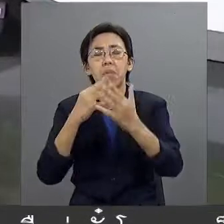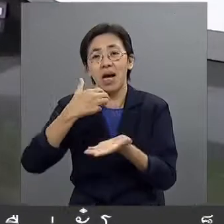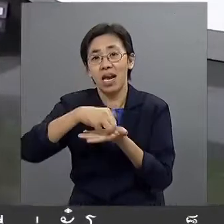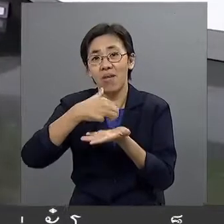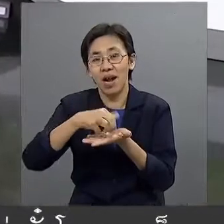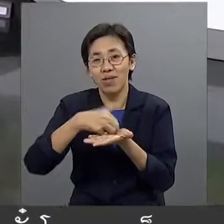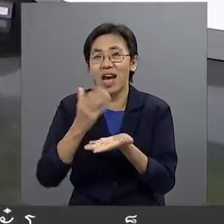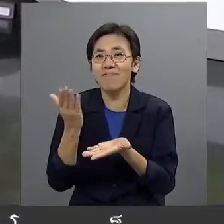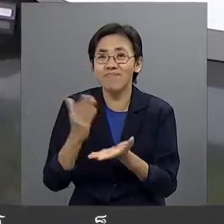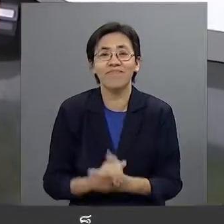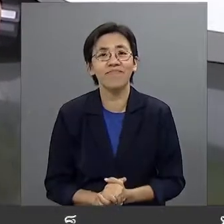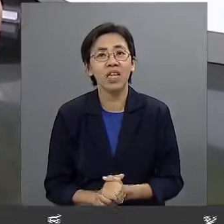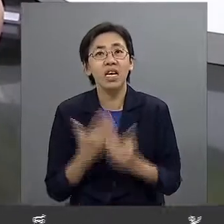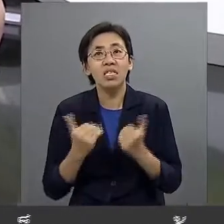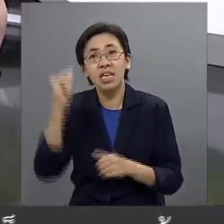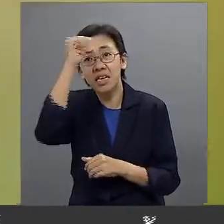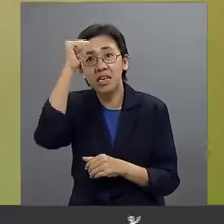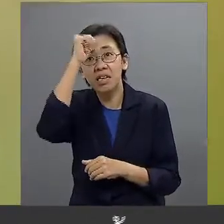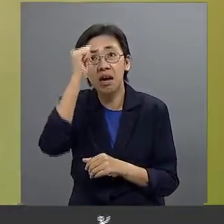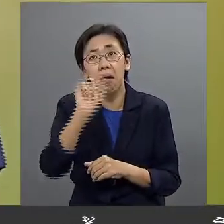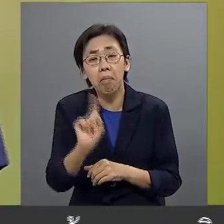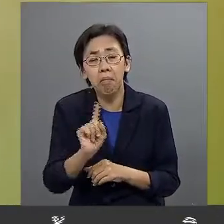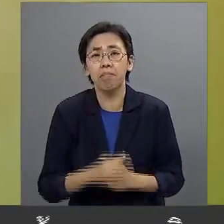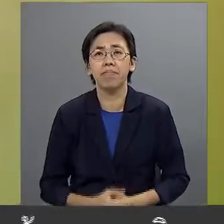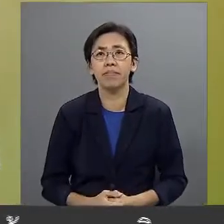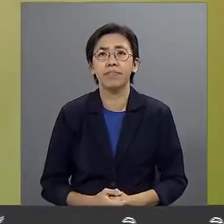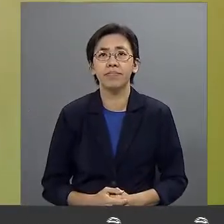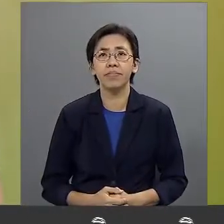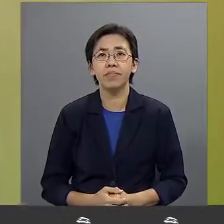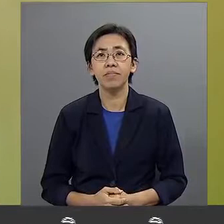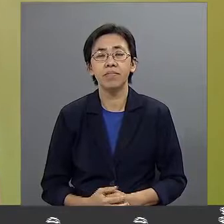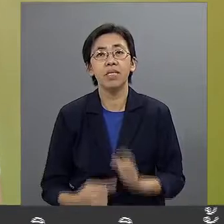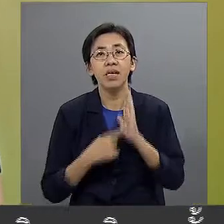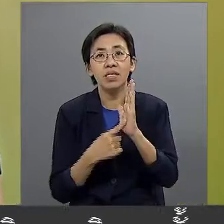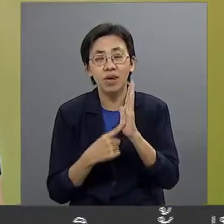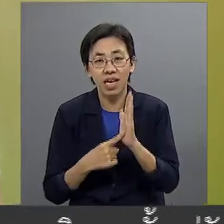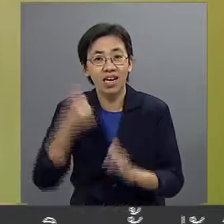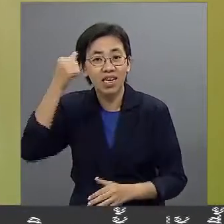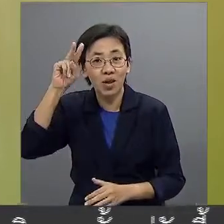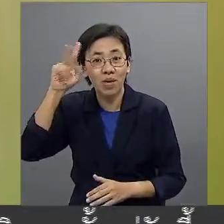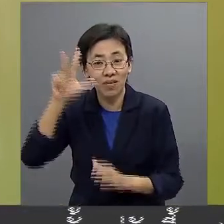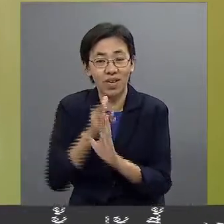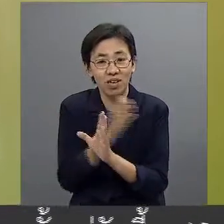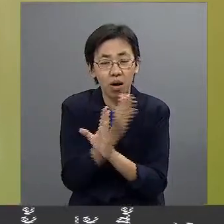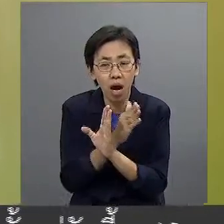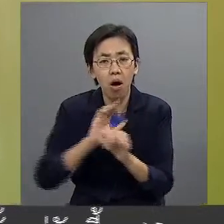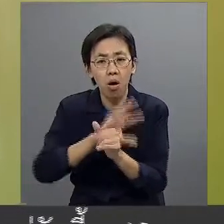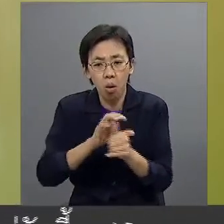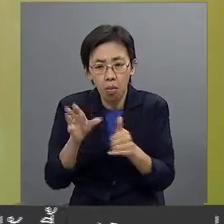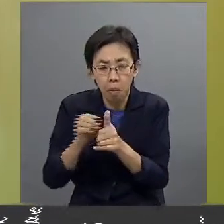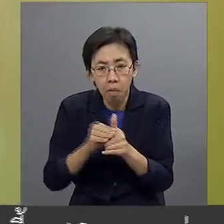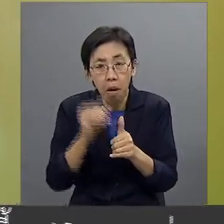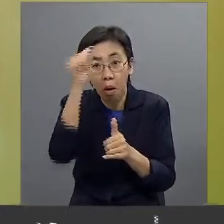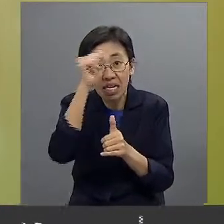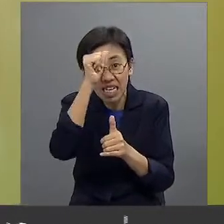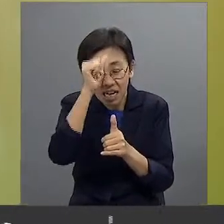ค่ะสำหรับตอนนี้อินเดียสถานการณ์เริ่มแย่มากน้อยแค่ไหนคะก็ยกตัวอย่างในช่วง 2 3วันที่ผ่านมาตัวเลขผู้ติดเชื้อของอินเดียเพิ่มขึ้นเกิน